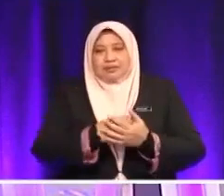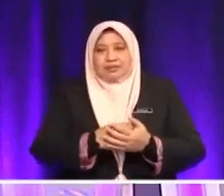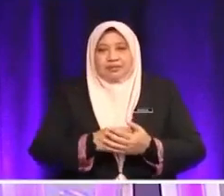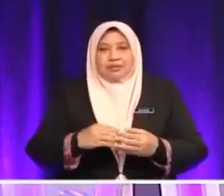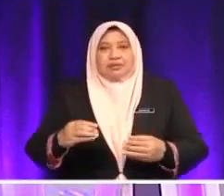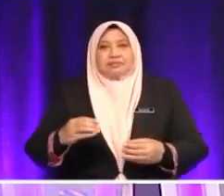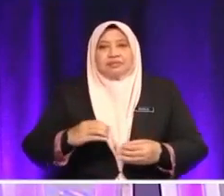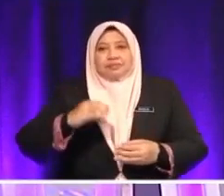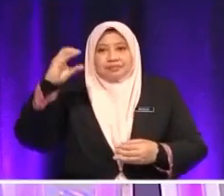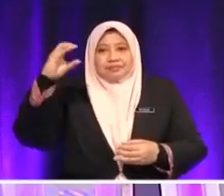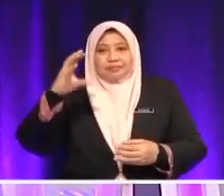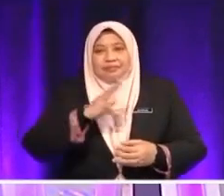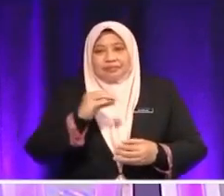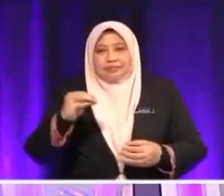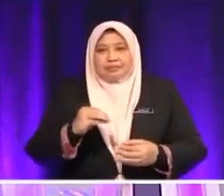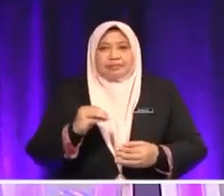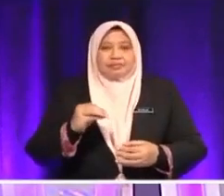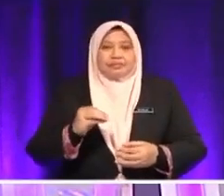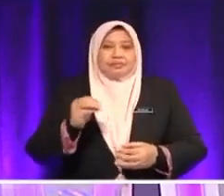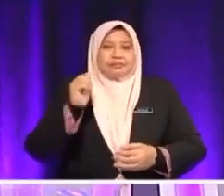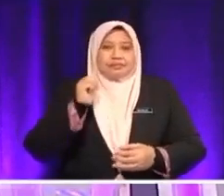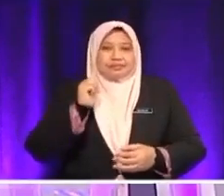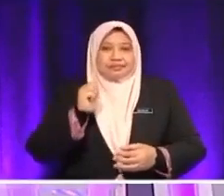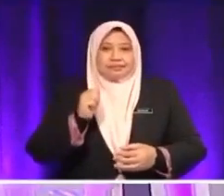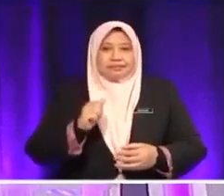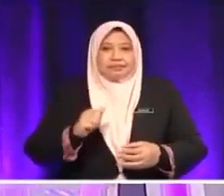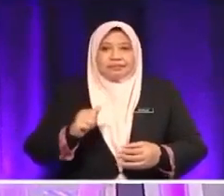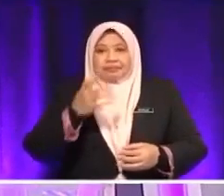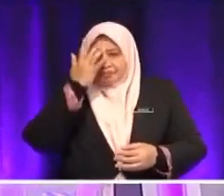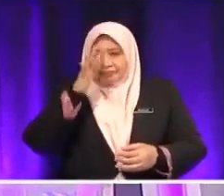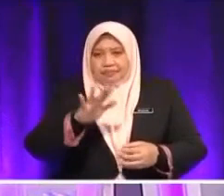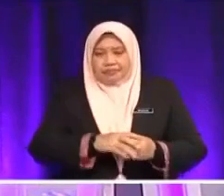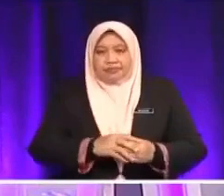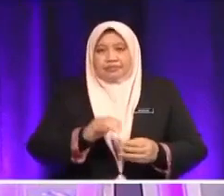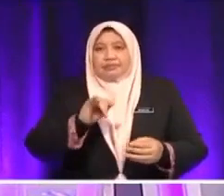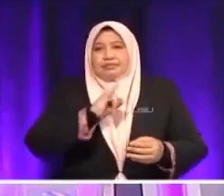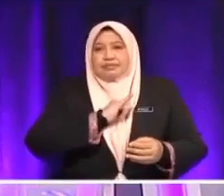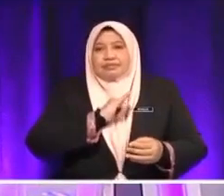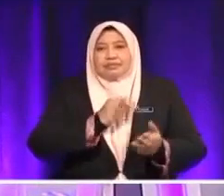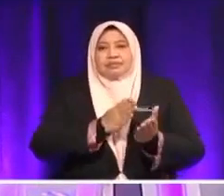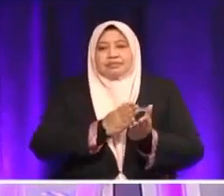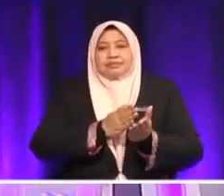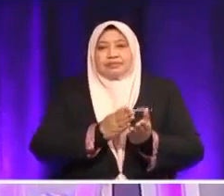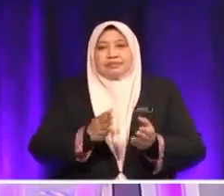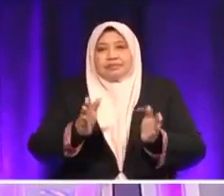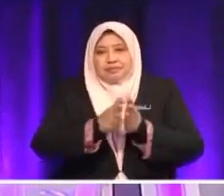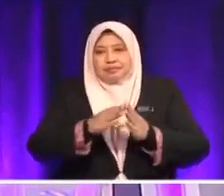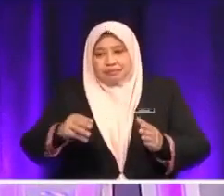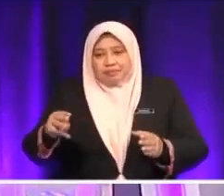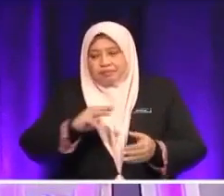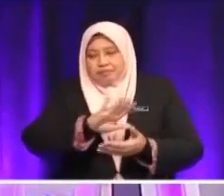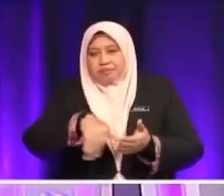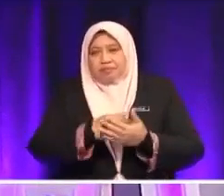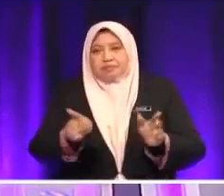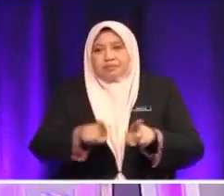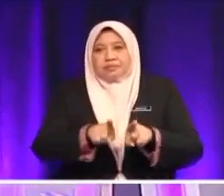lessa Aqila awatib dan juga Atika pada anda semua di rumah pastikan anda terus bersama kami di GPM banyak lagi ilmu yang